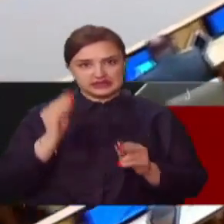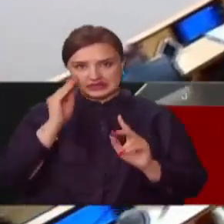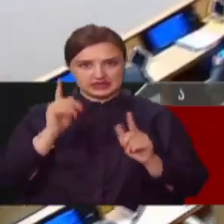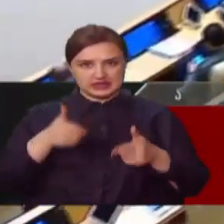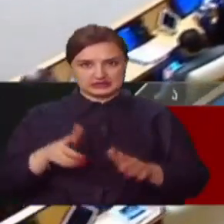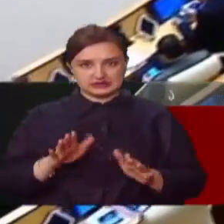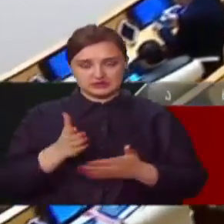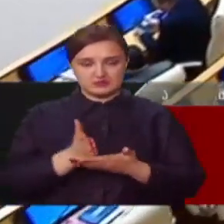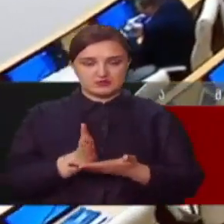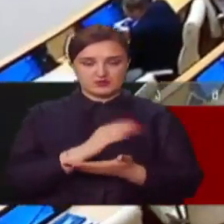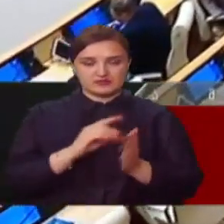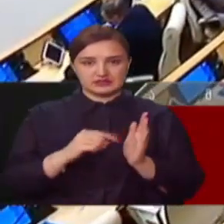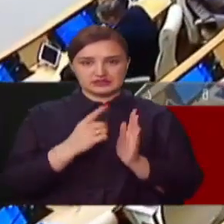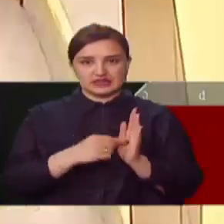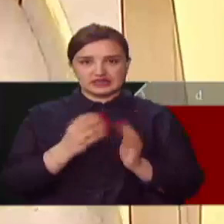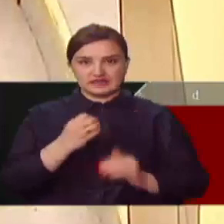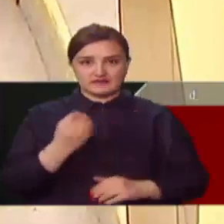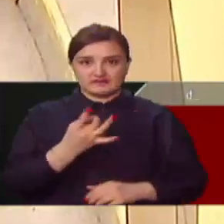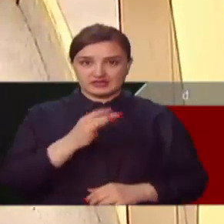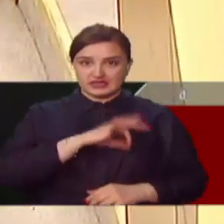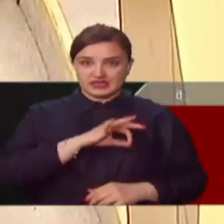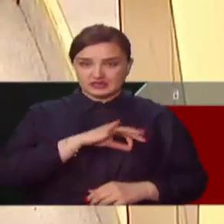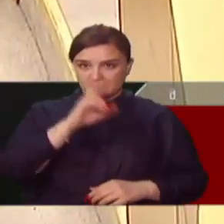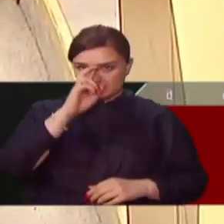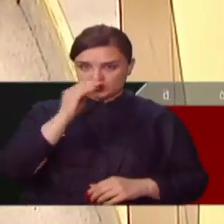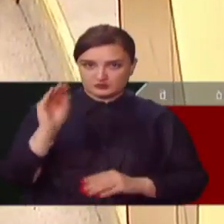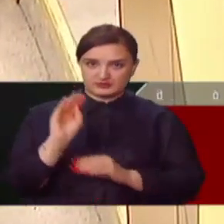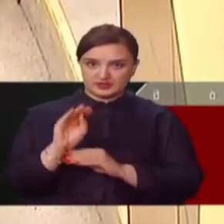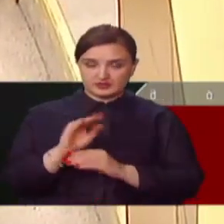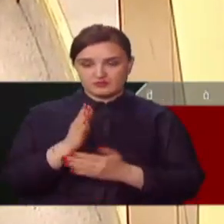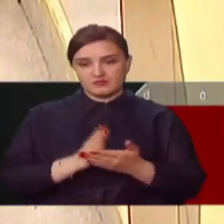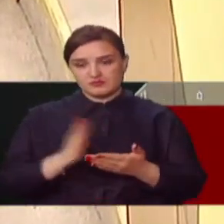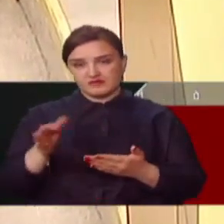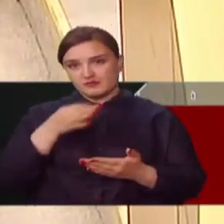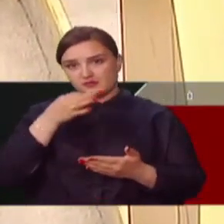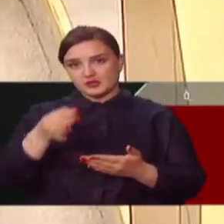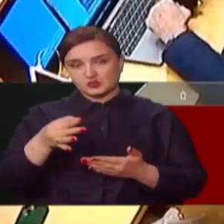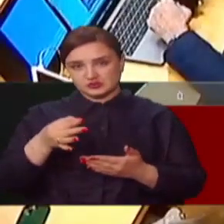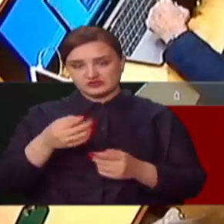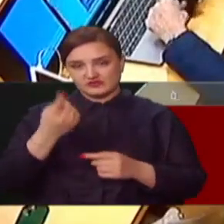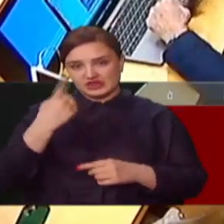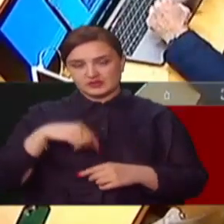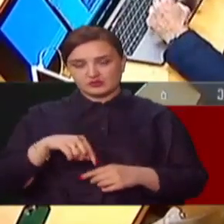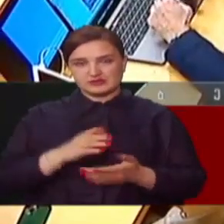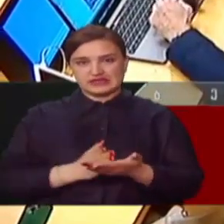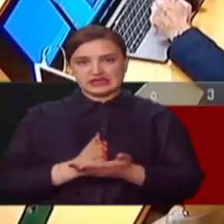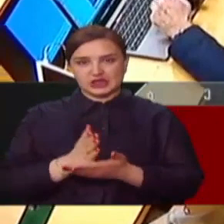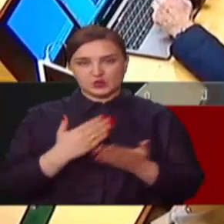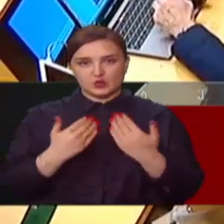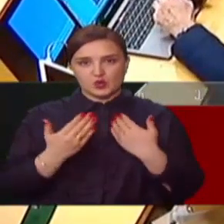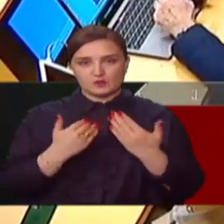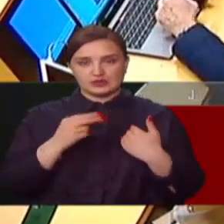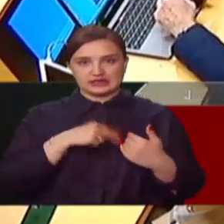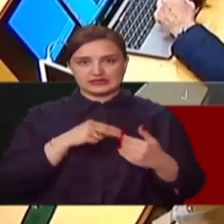არიზიარებს. ნაწილი ამ საკითხს კიდევ ერთხელ იყენებს ხელისუფლების გასაკრიტიკებლად, ნაწილი კი პასუხისგაცემის ვალდებულებას სტრატეგიული